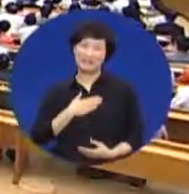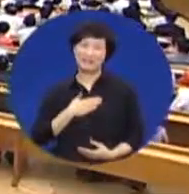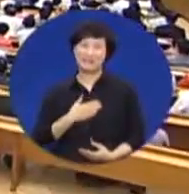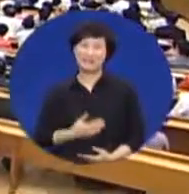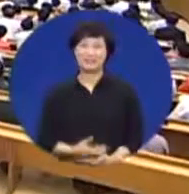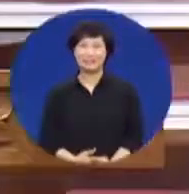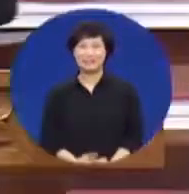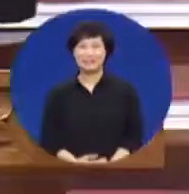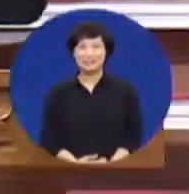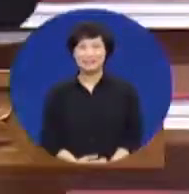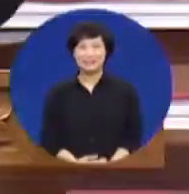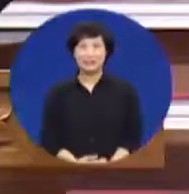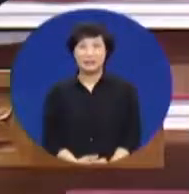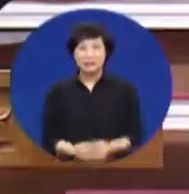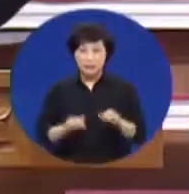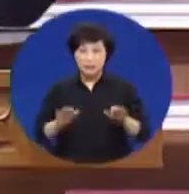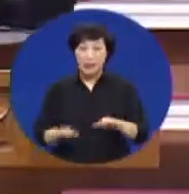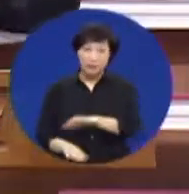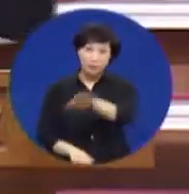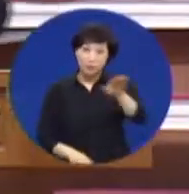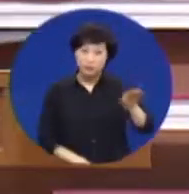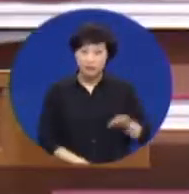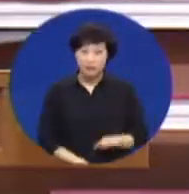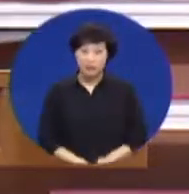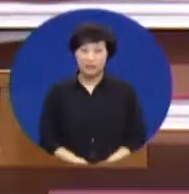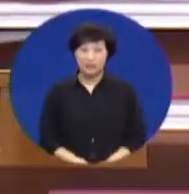황홀하기만 하자. 우리가